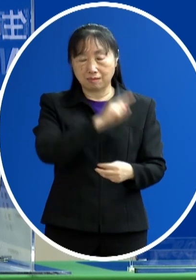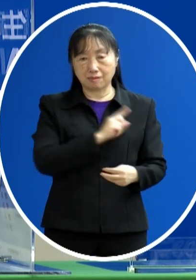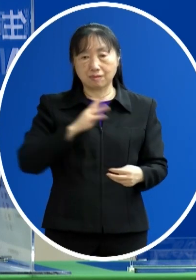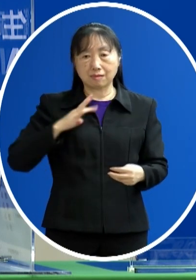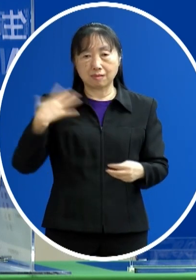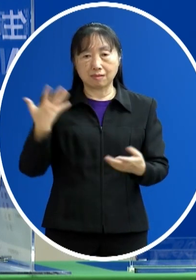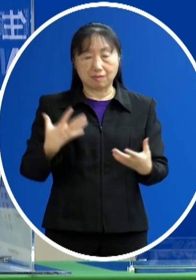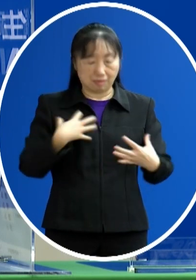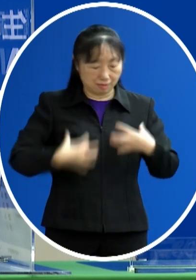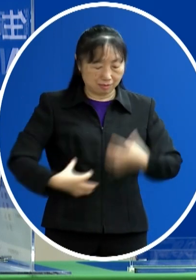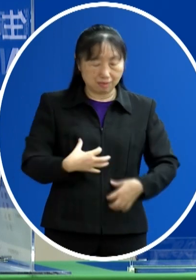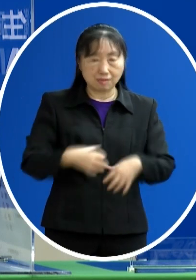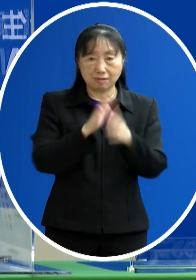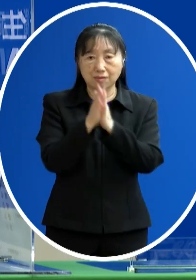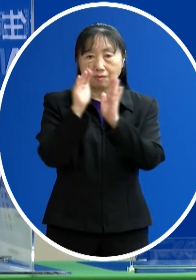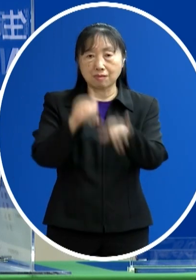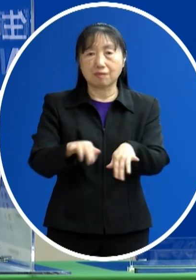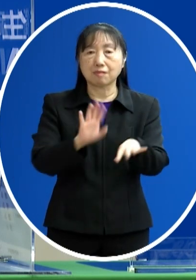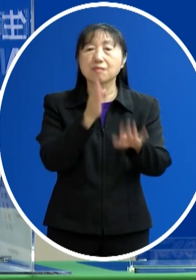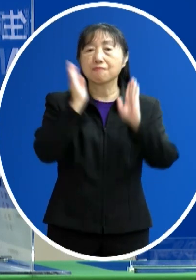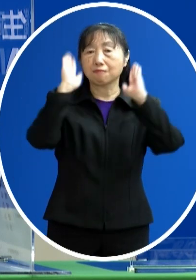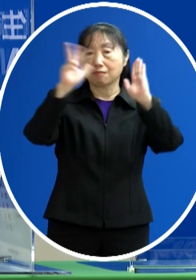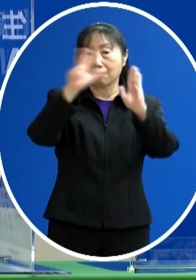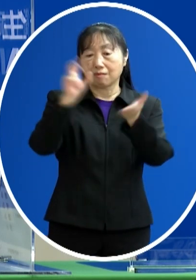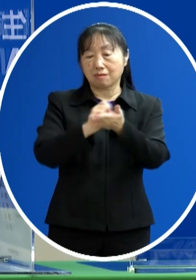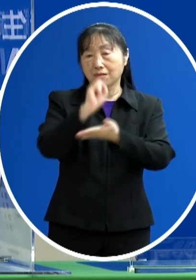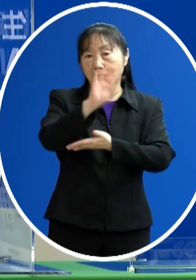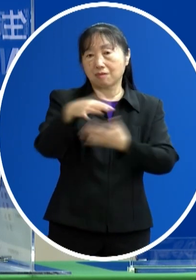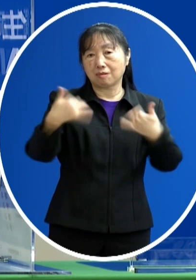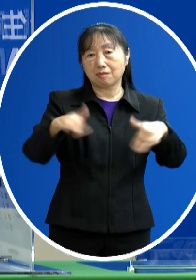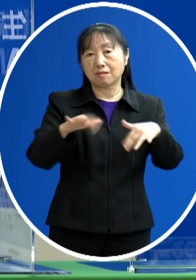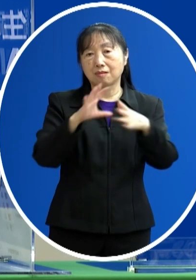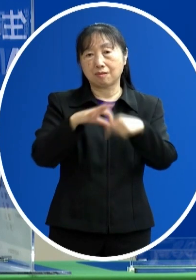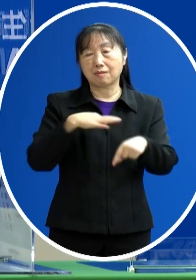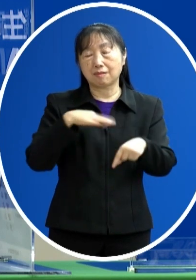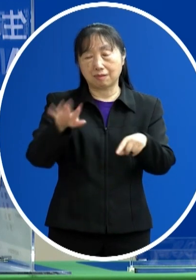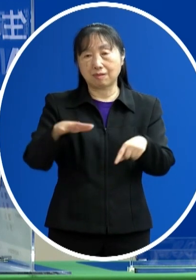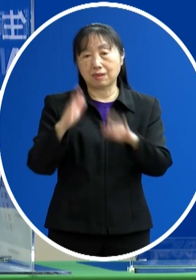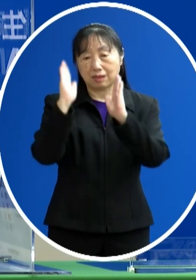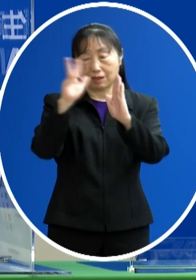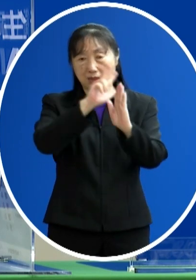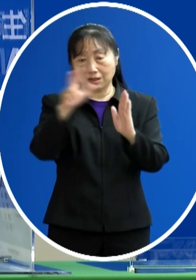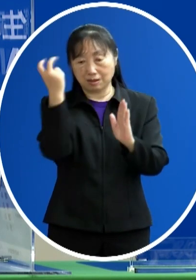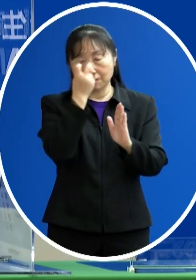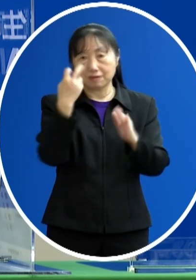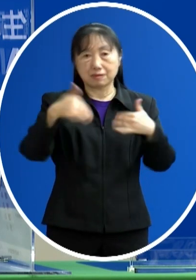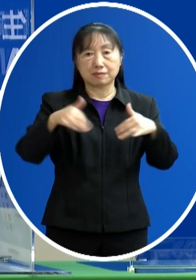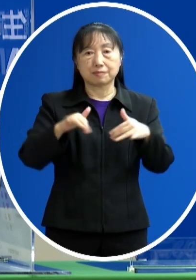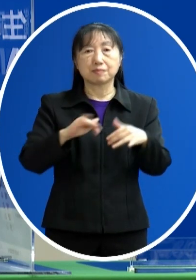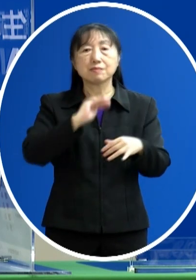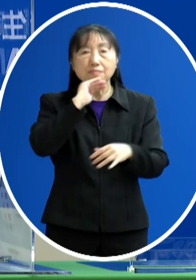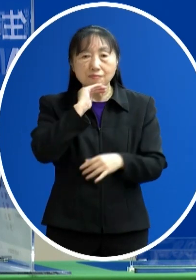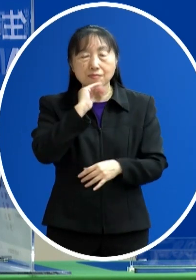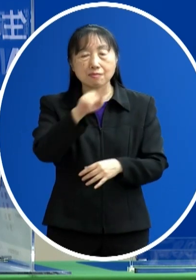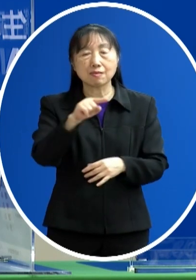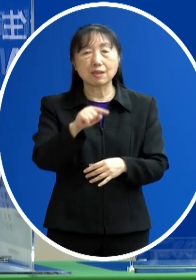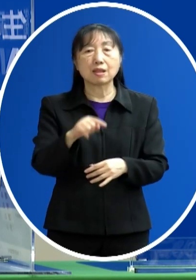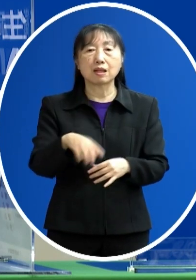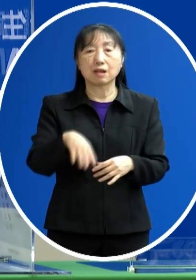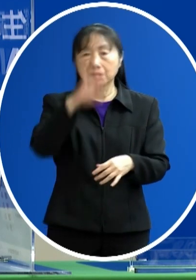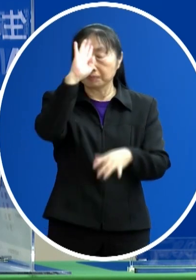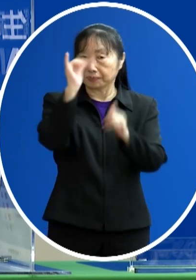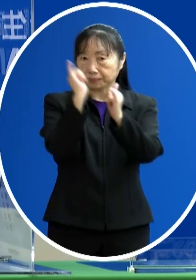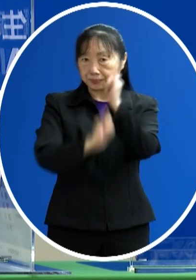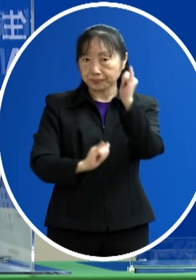正式通报到我们的这个就是审查的这个部分，所以我们会在完成这个整个病例的摘要的